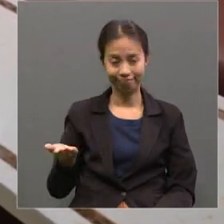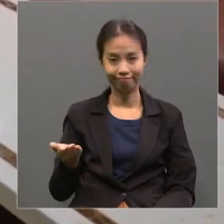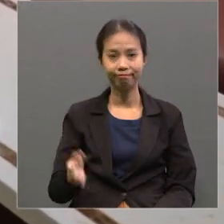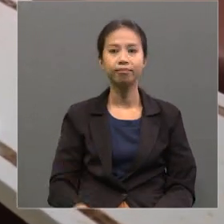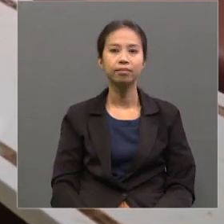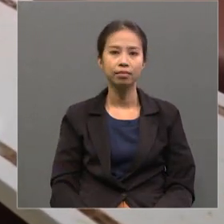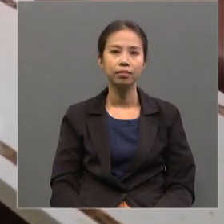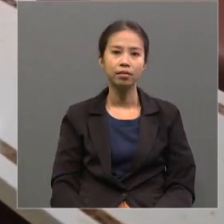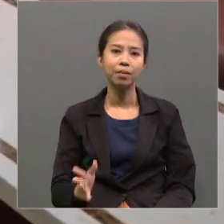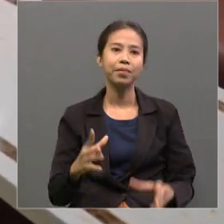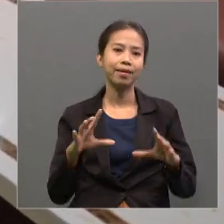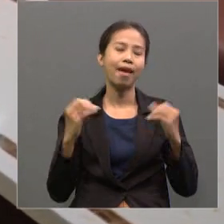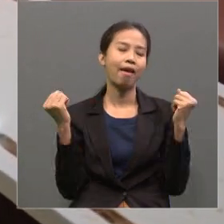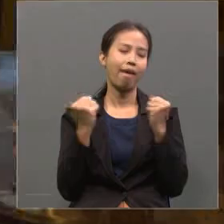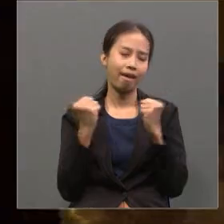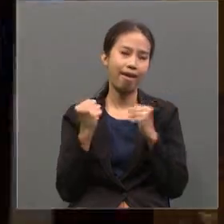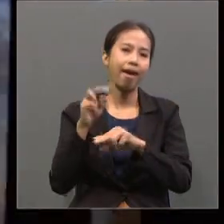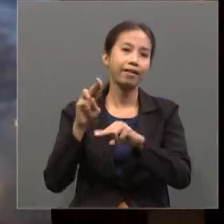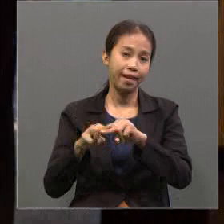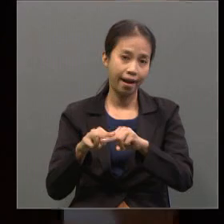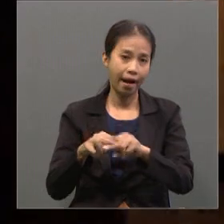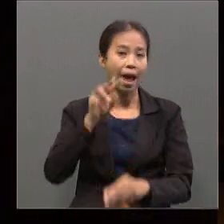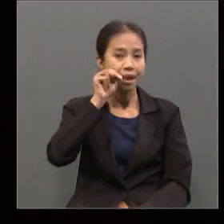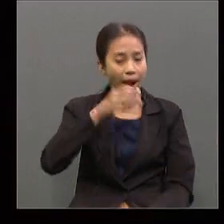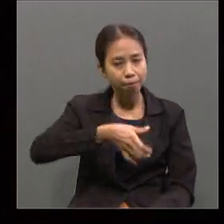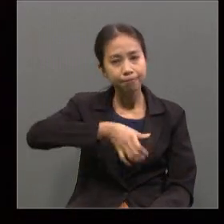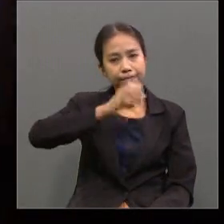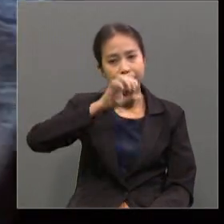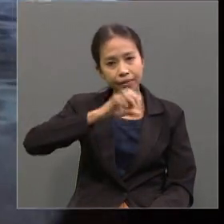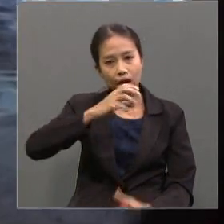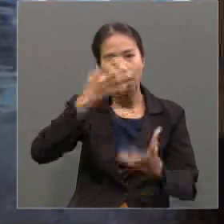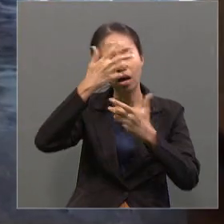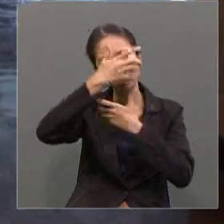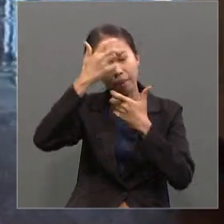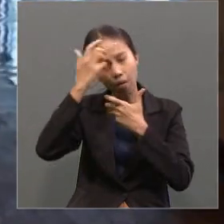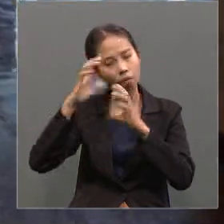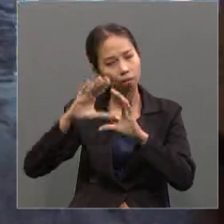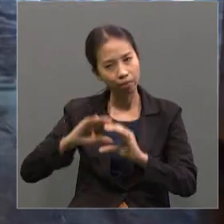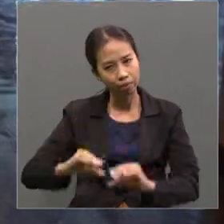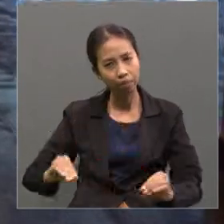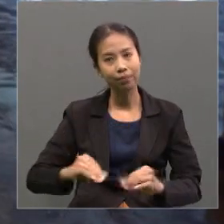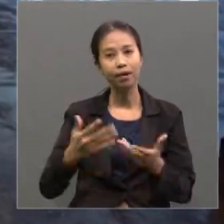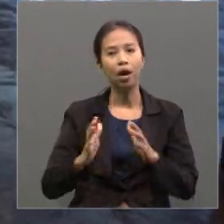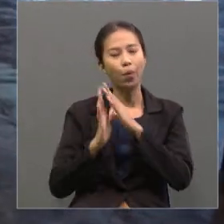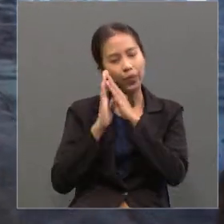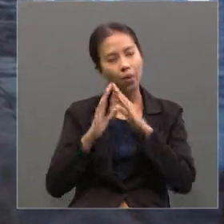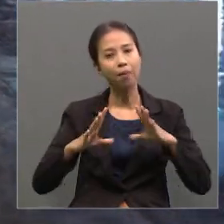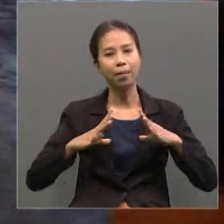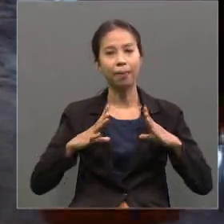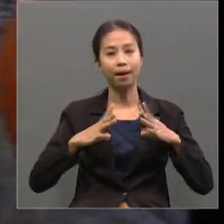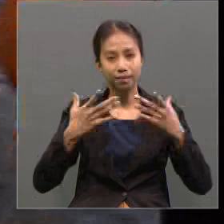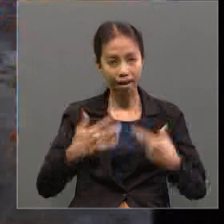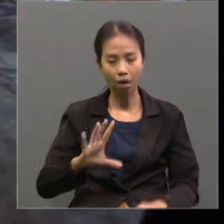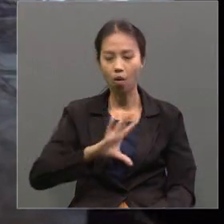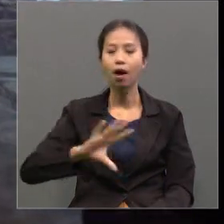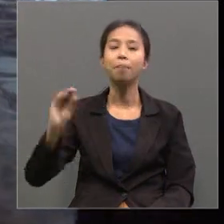แบบนี้เลยนะคะมีแอร์เย็นๆดื่มน้ำก่อนไหมอะไรประมาณนี้ค่ะแล้วลูกค้าก็สามารถนอนพักก่อนที่จะกลับได้ด้วย